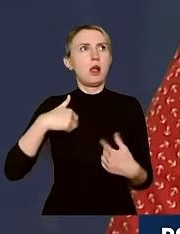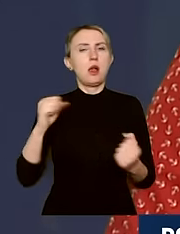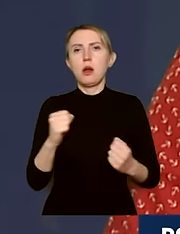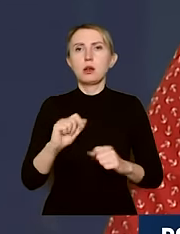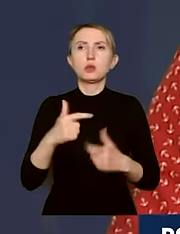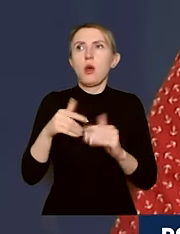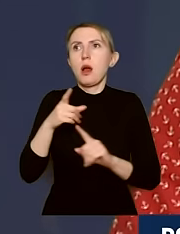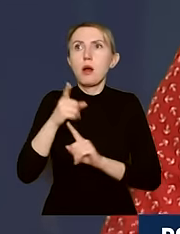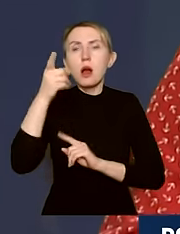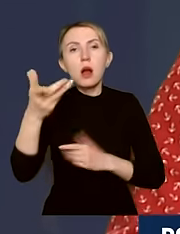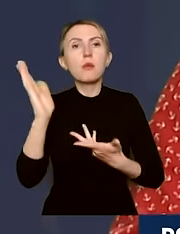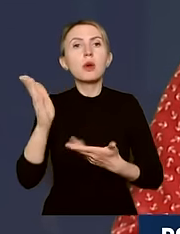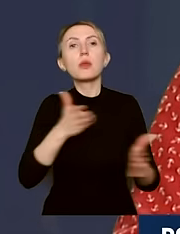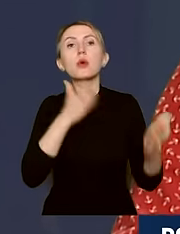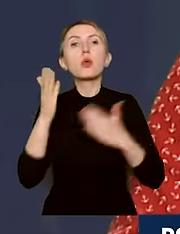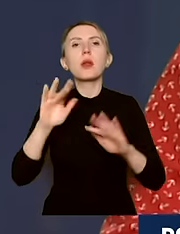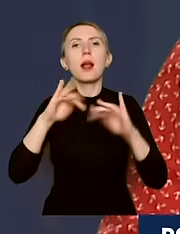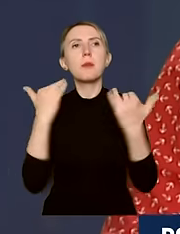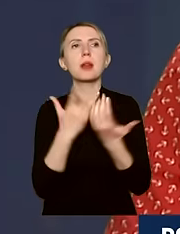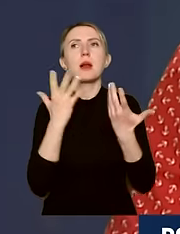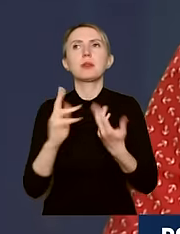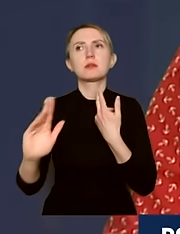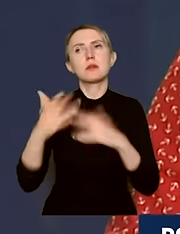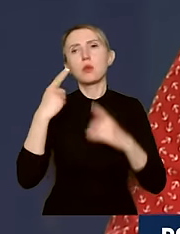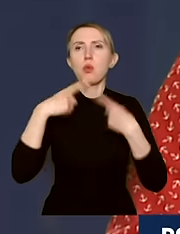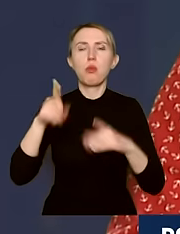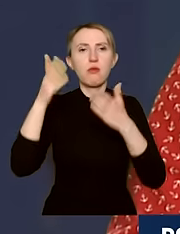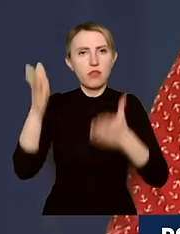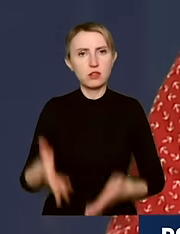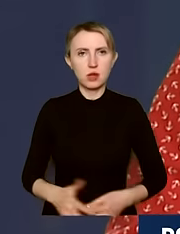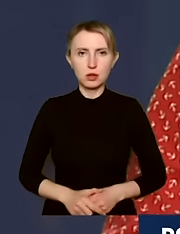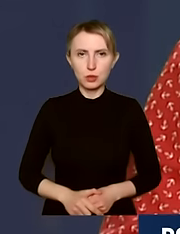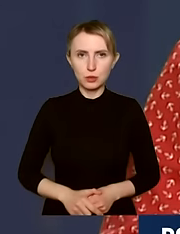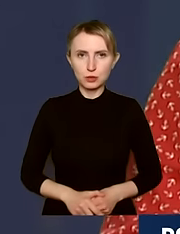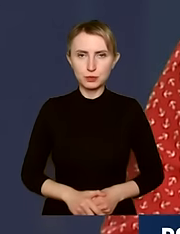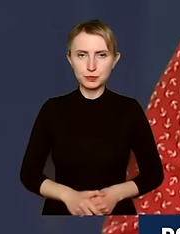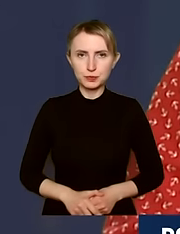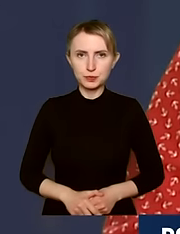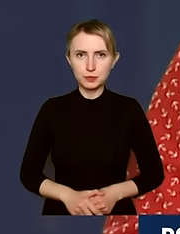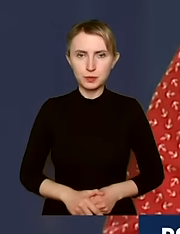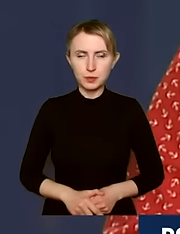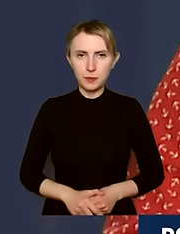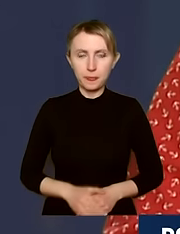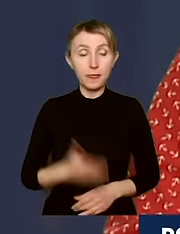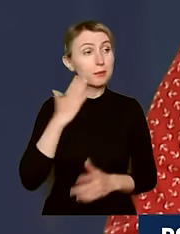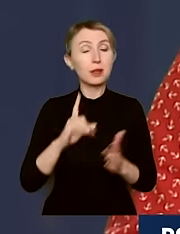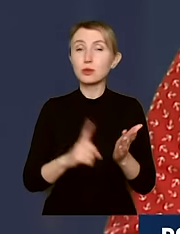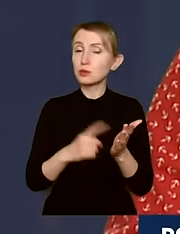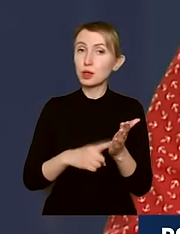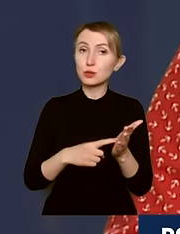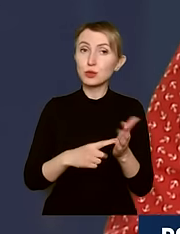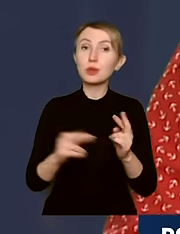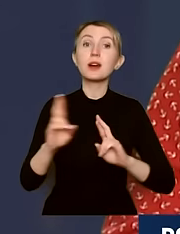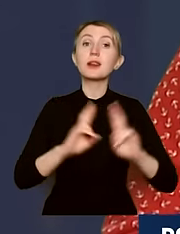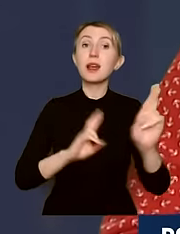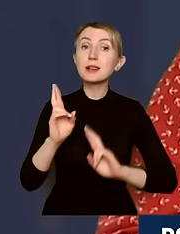czas kolejny parlament będzie chciał pociągnąć do odpowiedzialności przed Trybunałem Stanu, a bardzo często właśnie te reakcje są